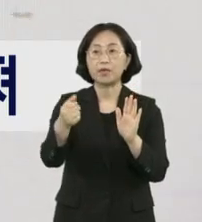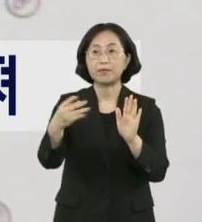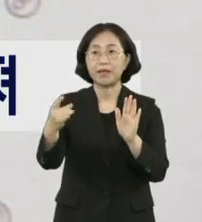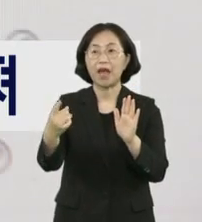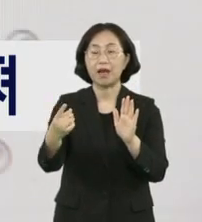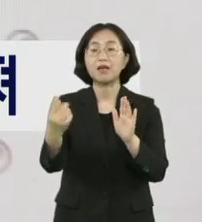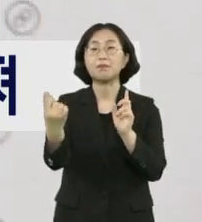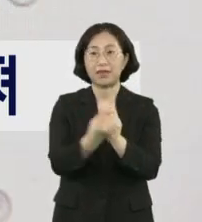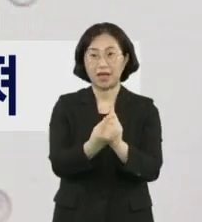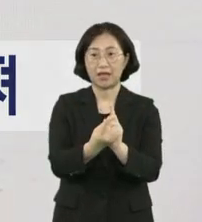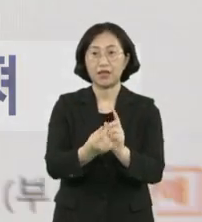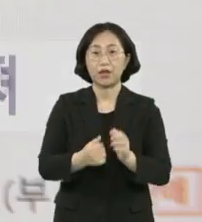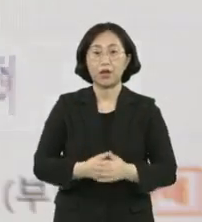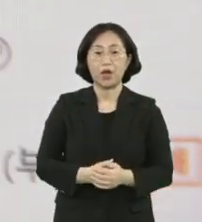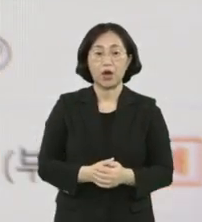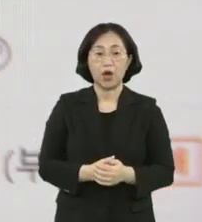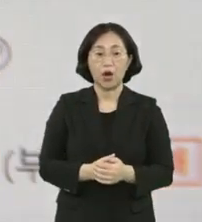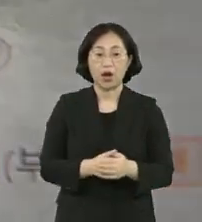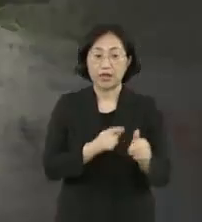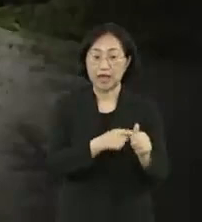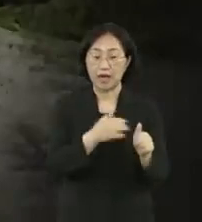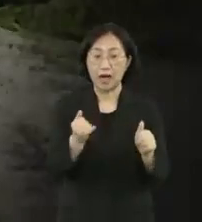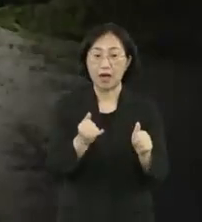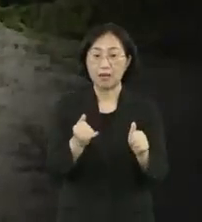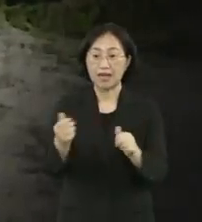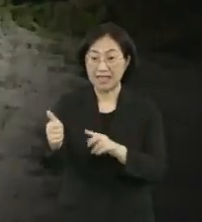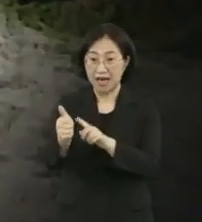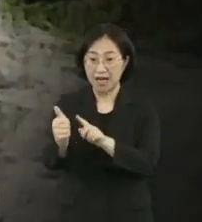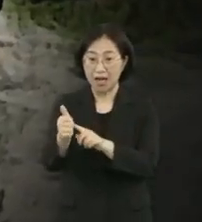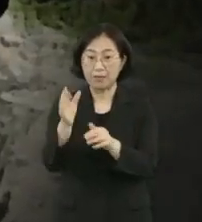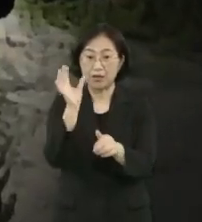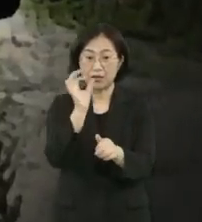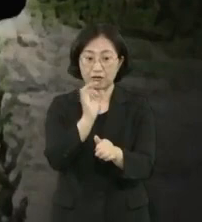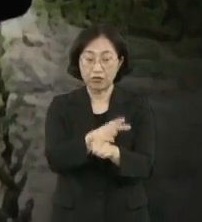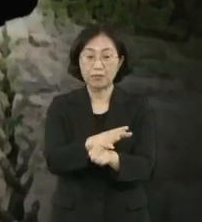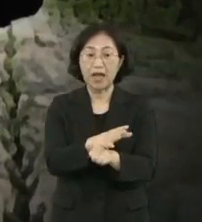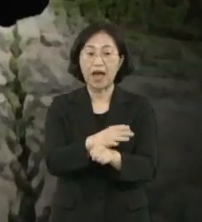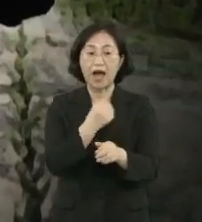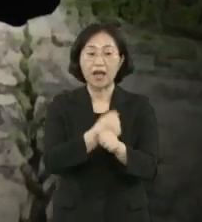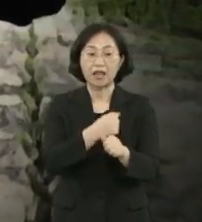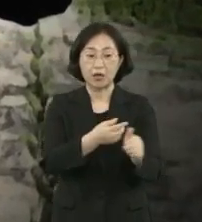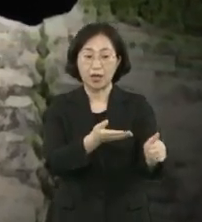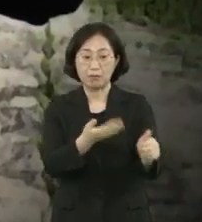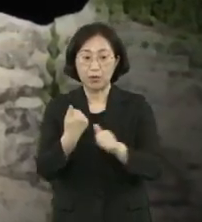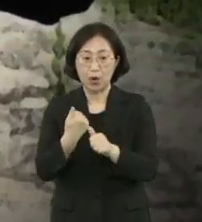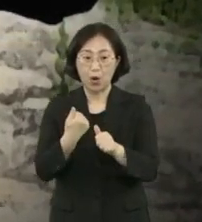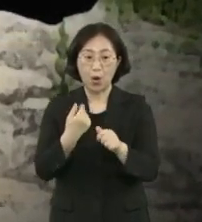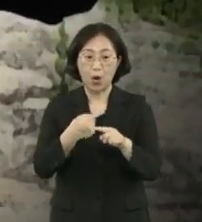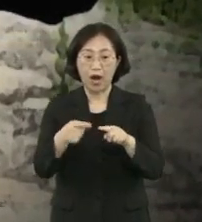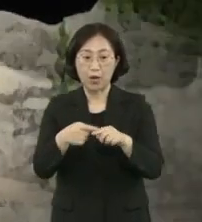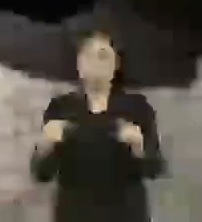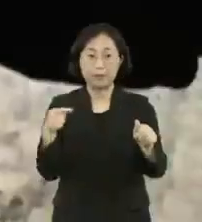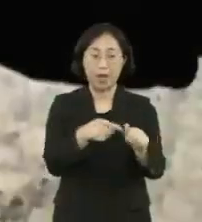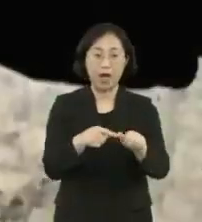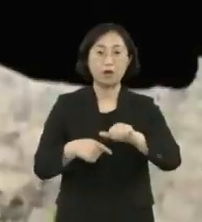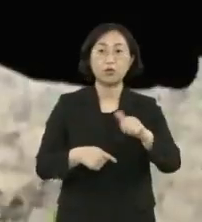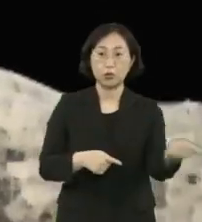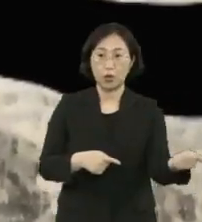만난 것으로 확인됐습니다. A씨가 금을 구매하겠다며 B씨를 유인한 뒤 흉기를 휘둘러 B씨를 살해한